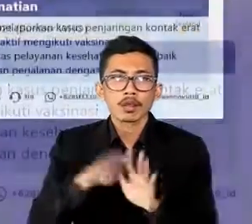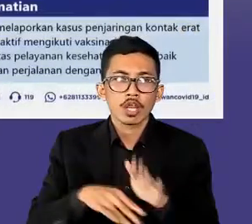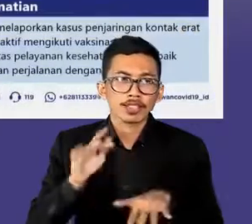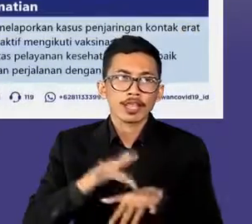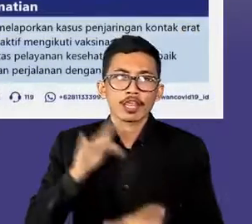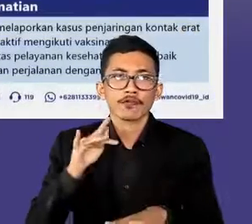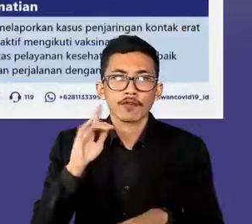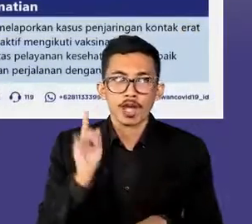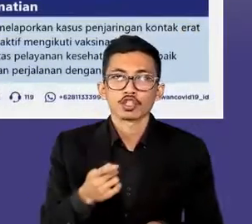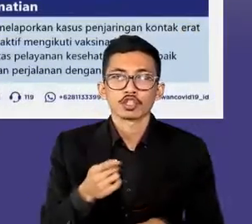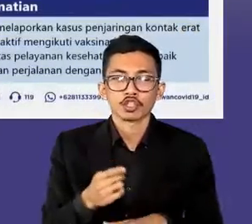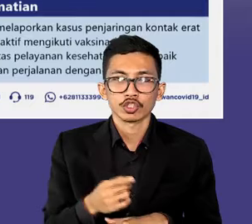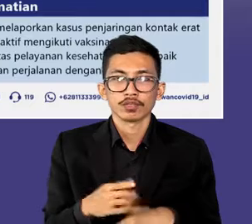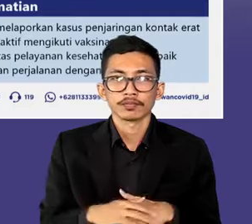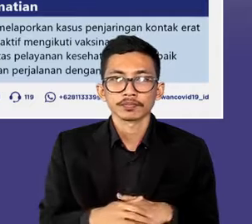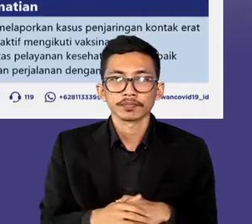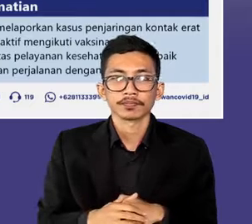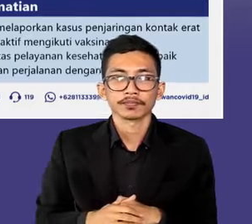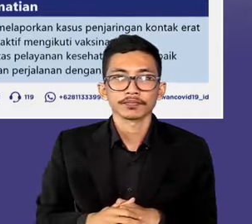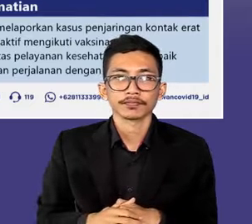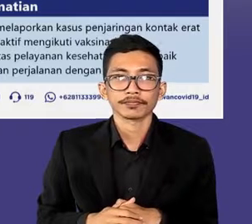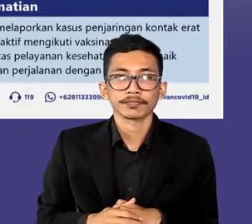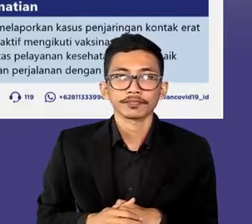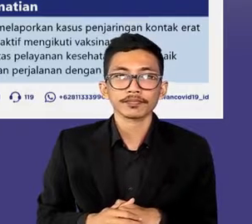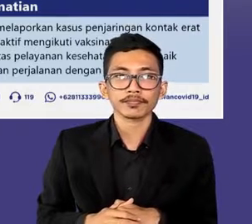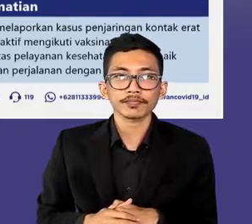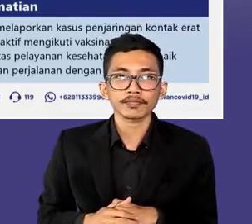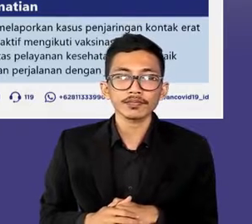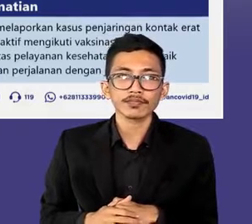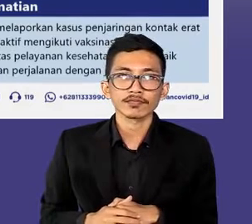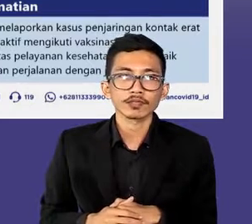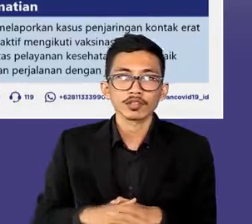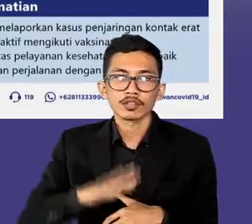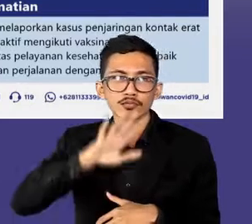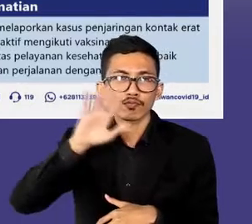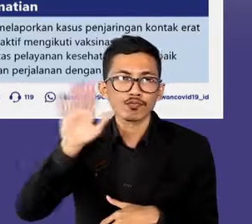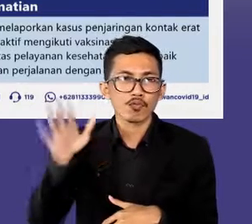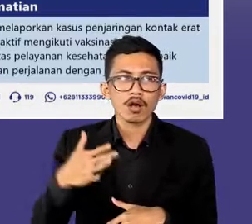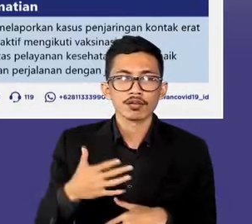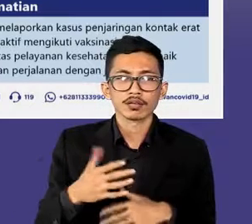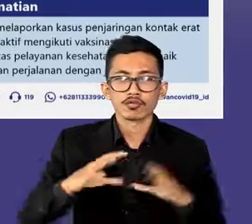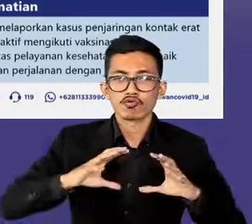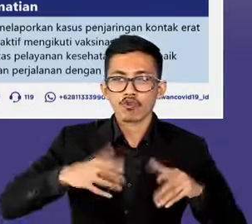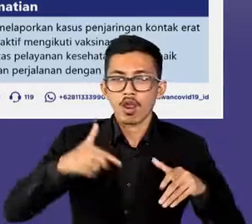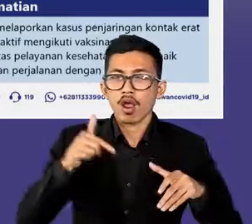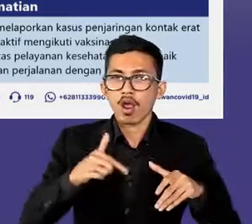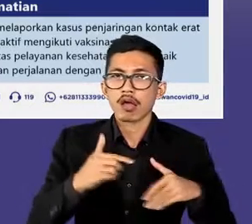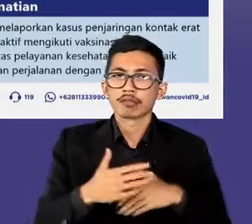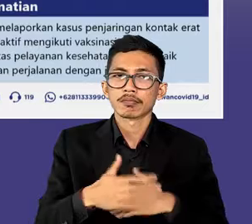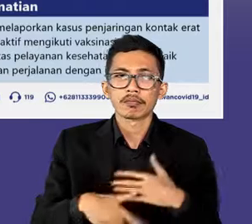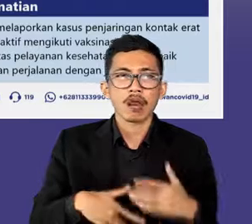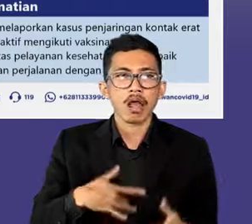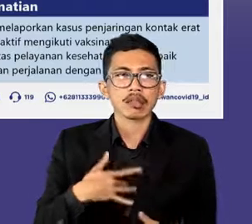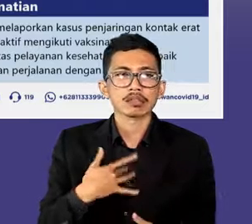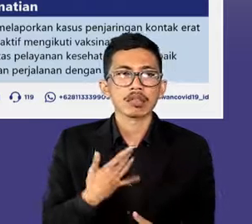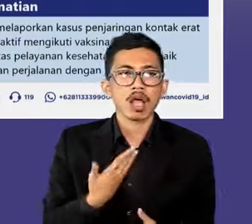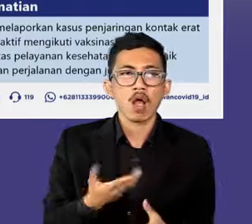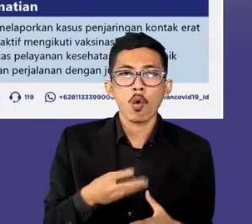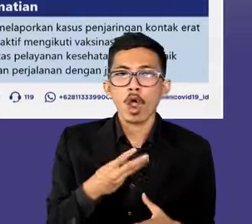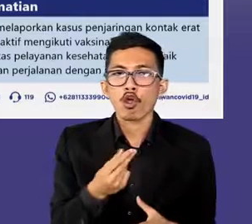terbatas pada aspek kesehatan mengingat hampir seluruh negara di dunia merasakan dampak seperti penurunan